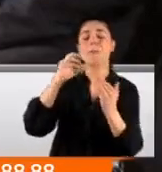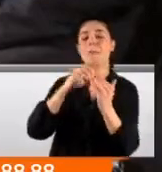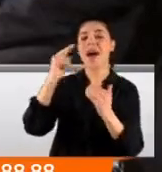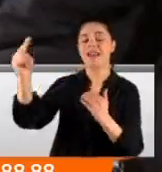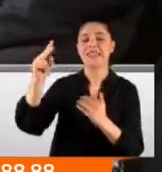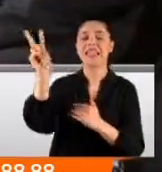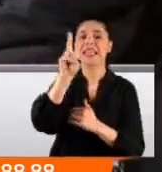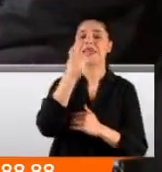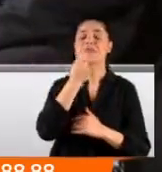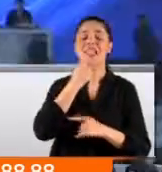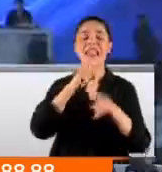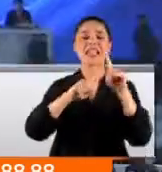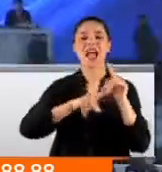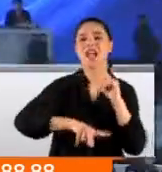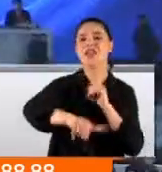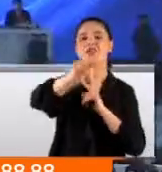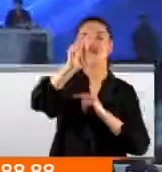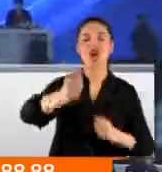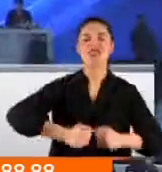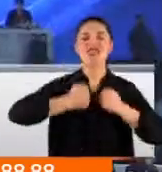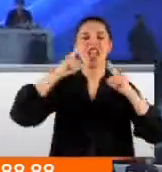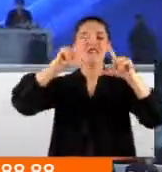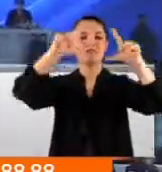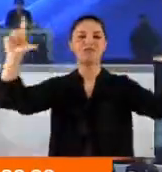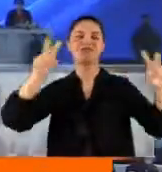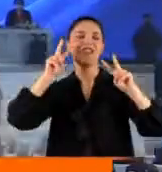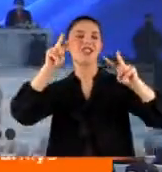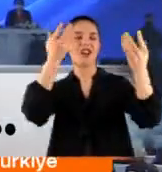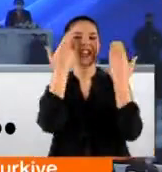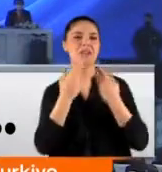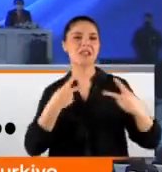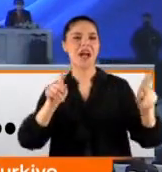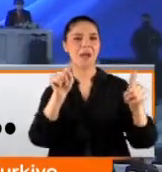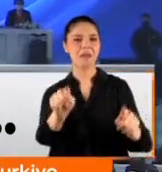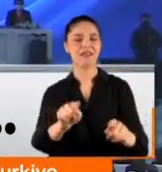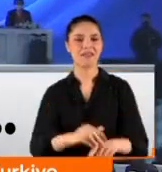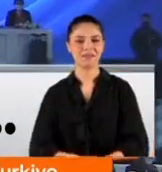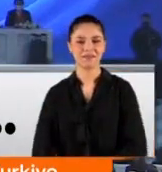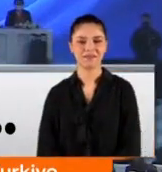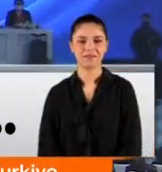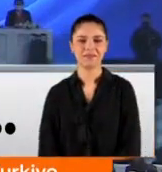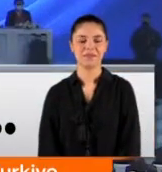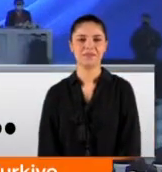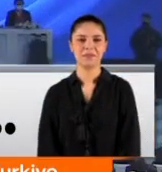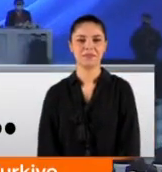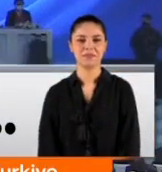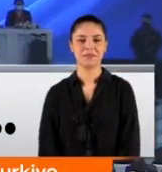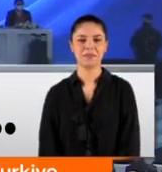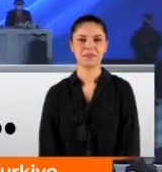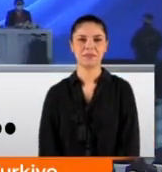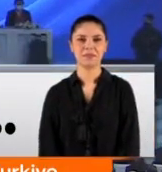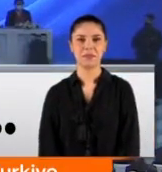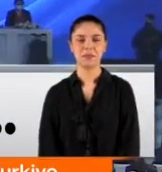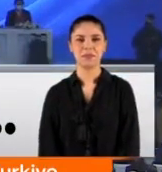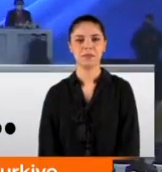yıllık siyasi yolculuğu dev ekrana yansıtıldı. Bizim koşumuz ila nihayet sürecek